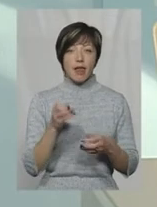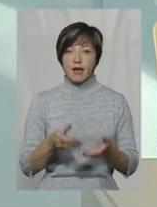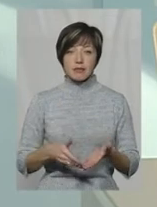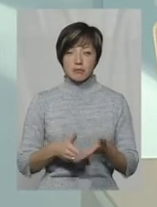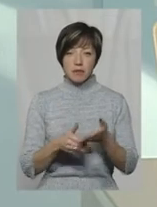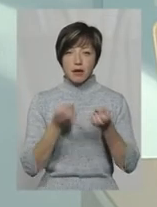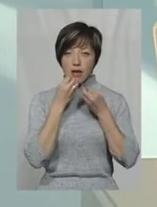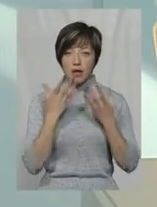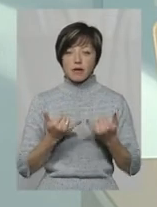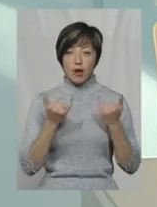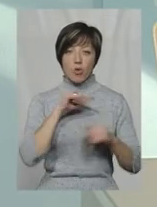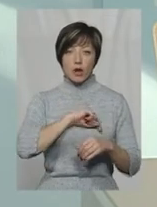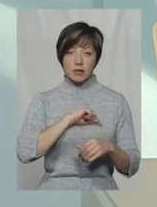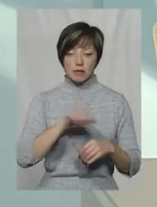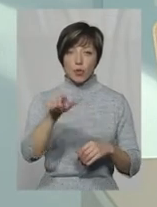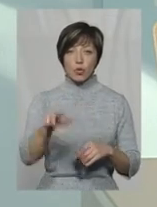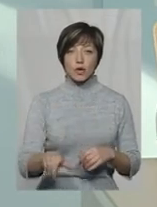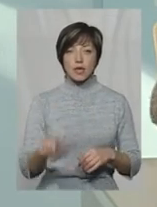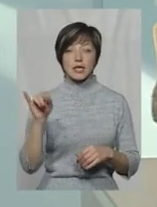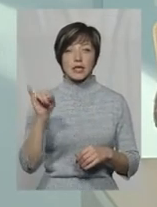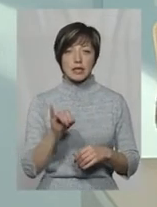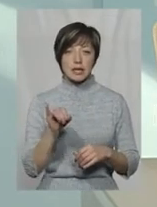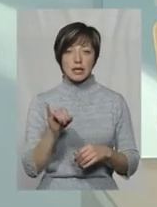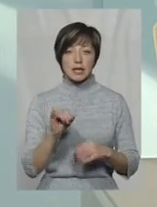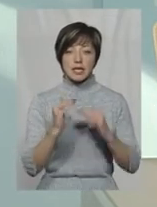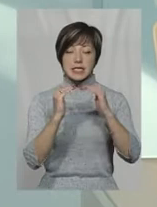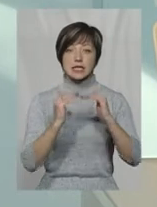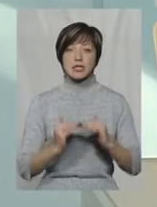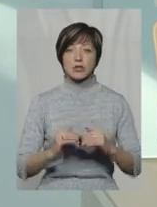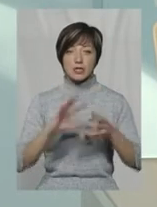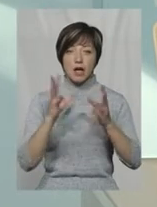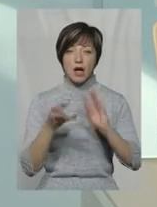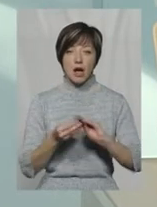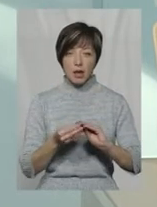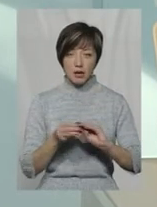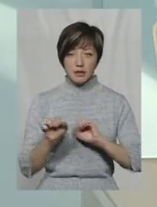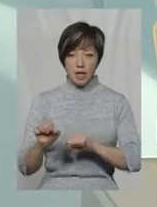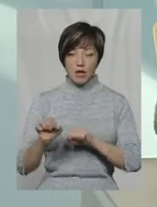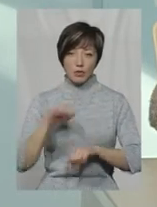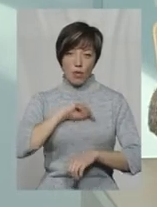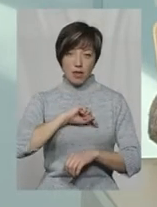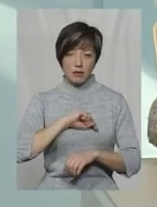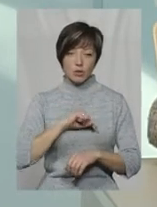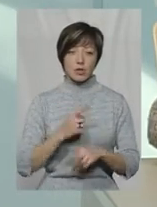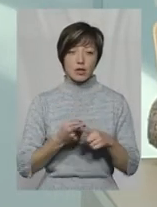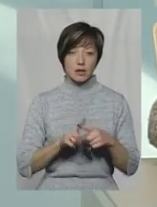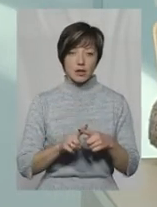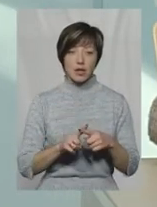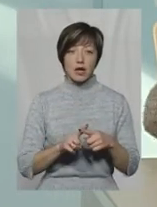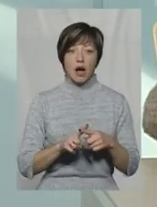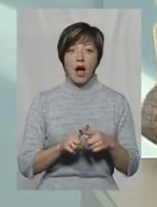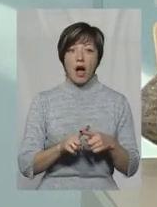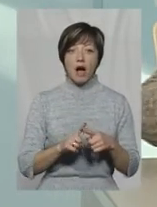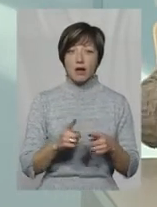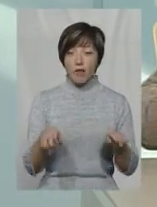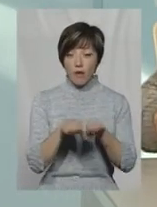для організму людини і знижується загальна резистентність організму, тобто її імунітет. А